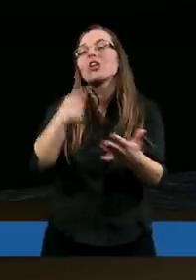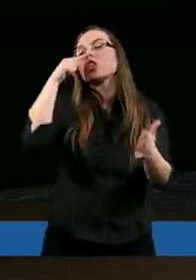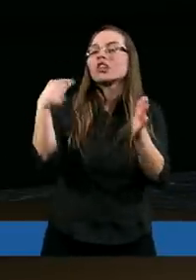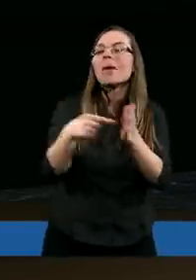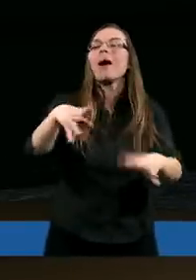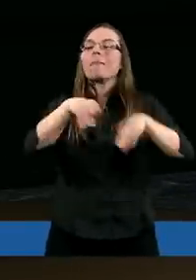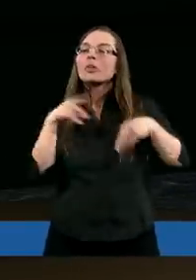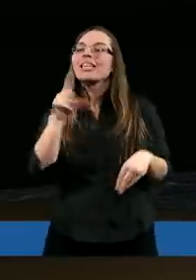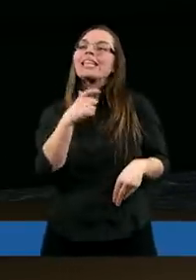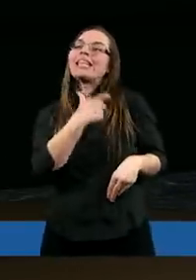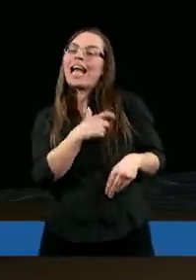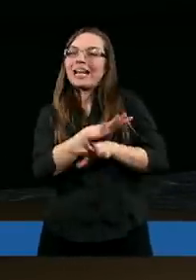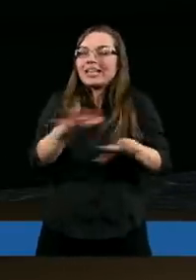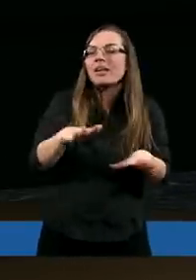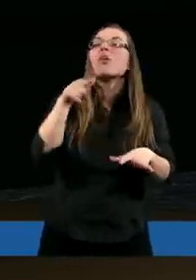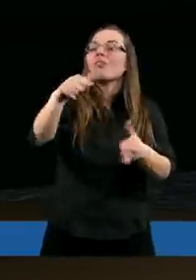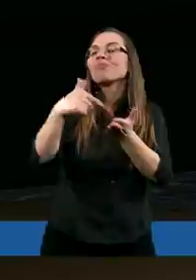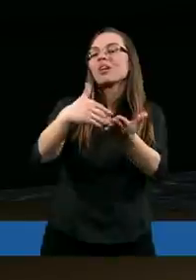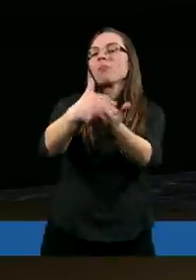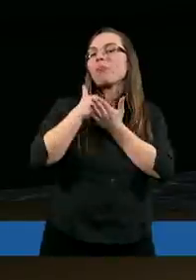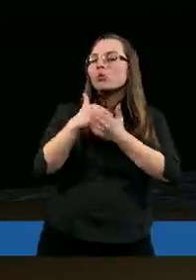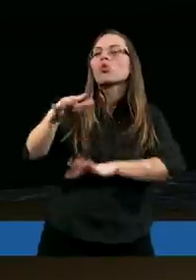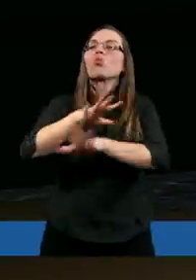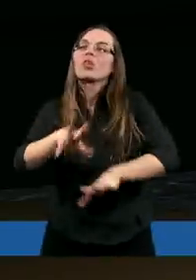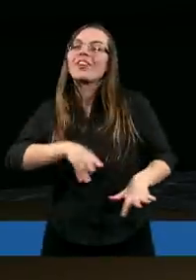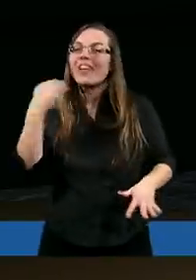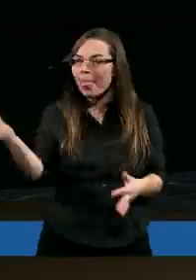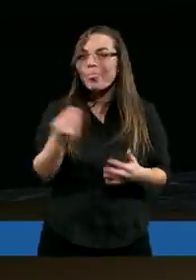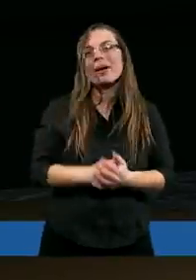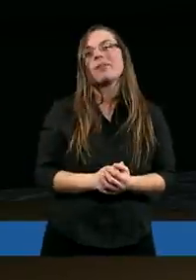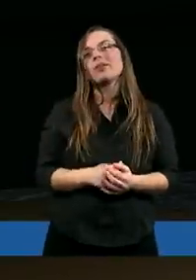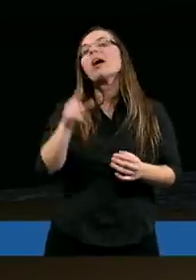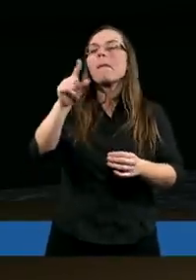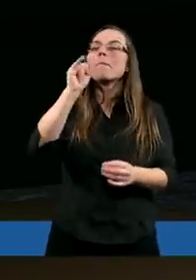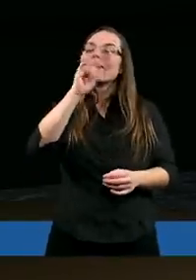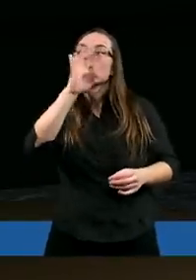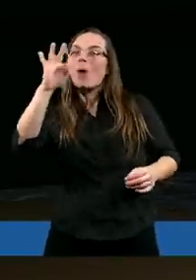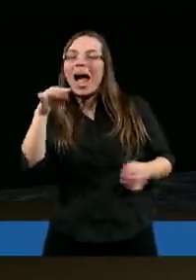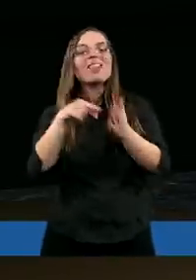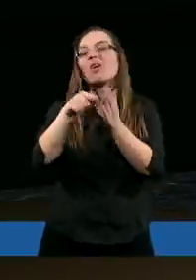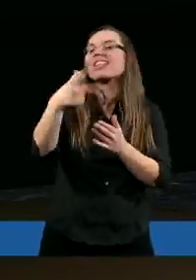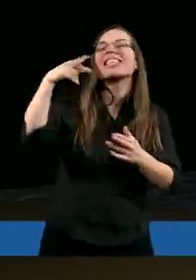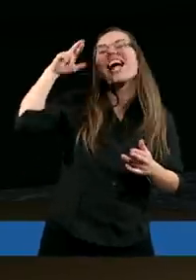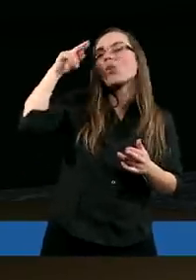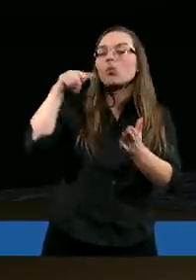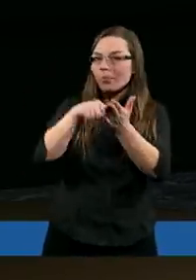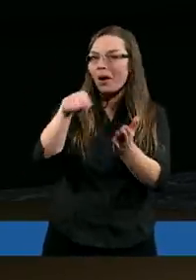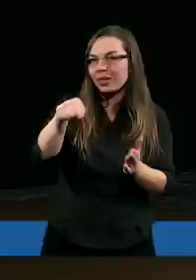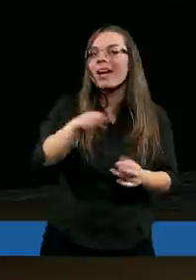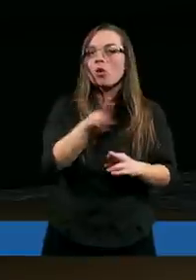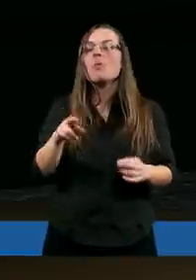przyjąć sercem i w tym pomaga nam Duch Święty. Tego Piłat niestety nie zrozumiał, a to